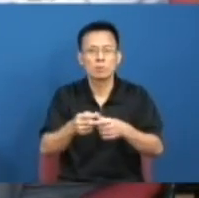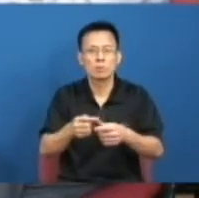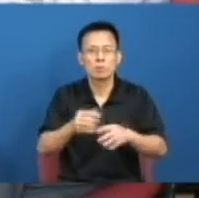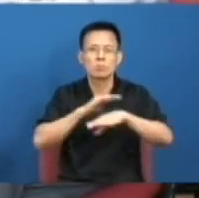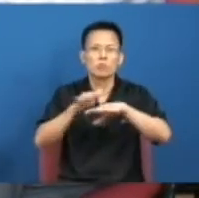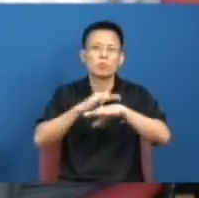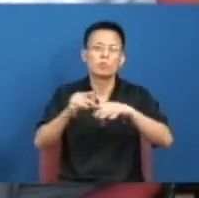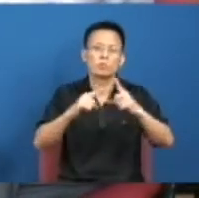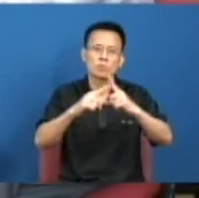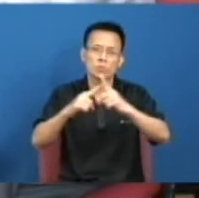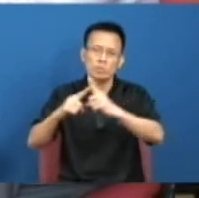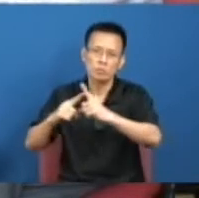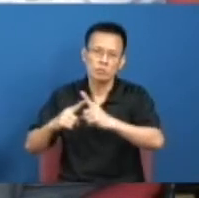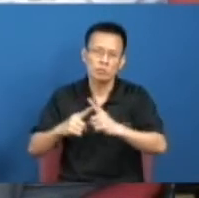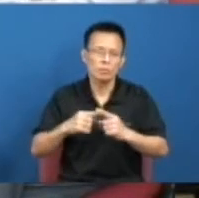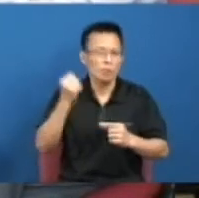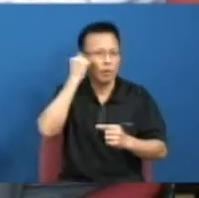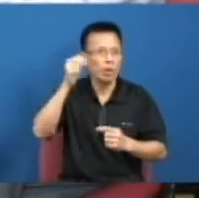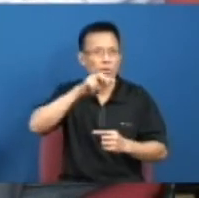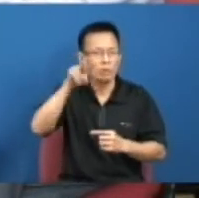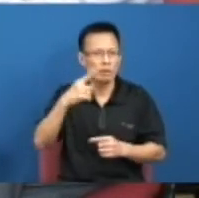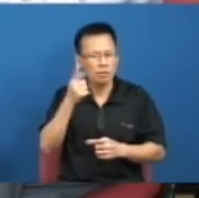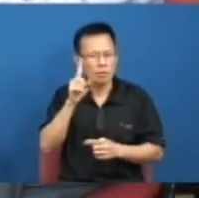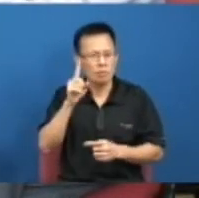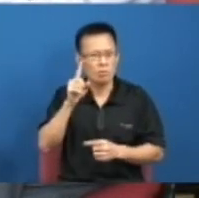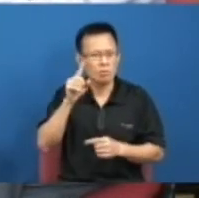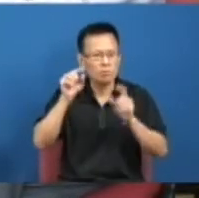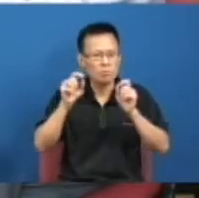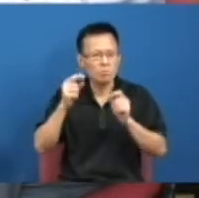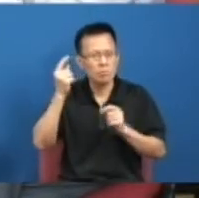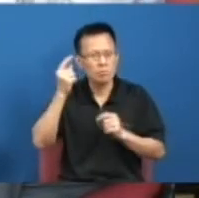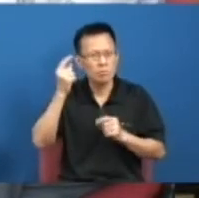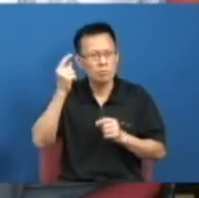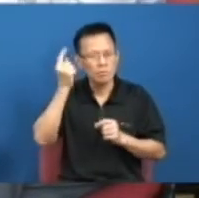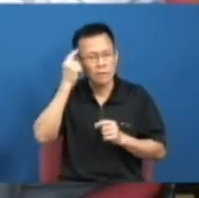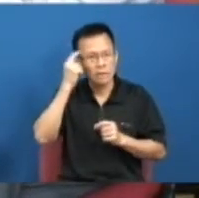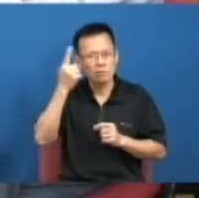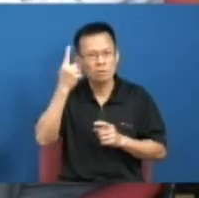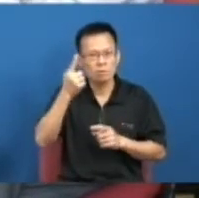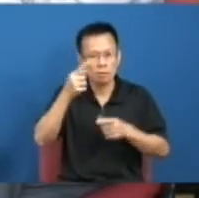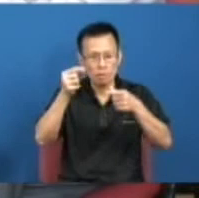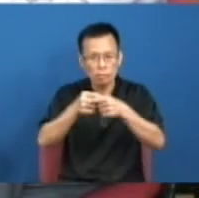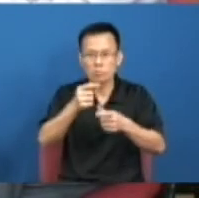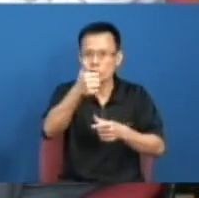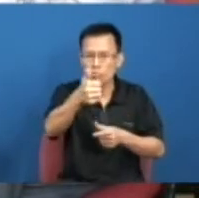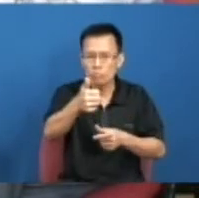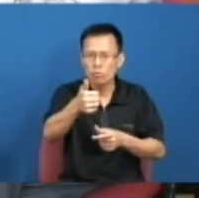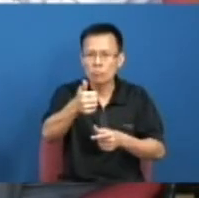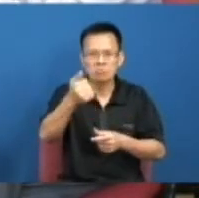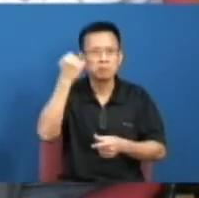般市民咧。是很困難揾，點樣知道呢間公司是不是真係掂咧？真係 OK 咧，做得好